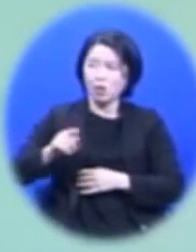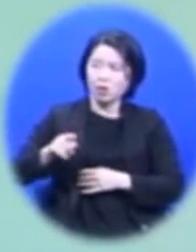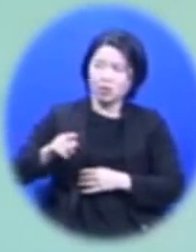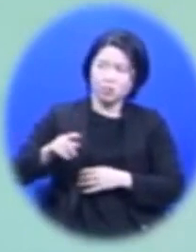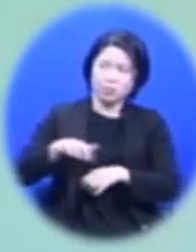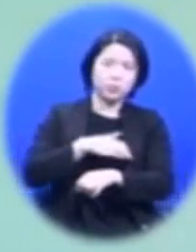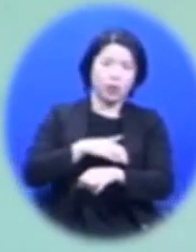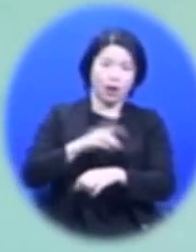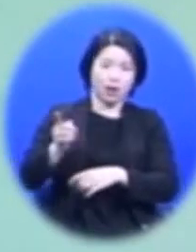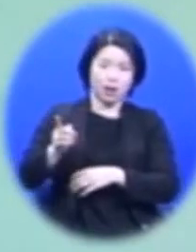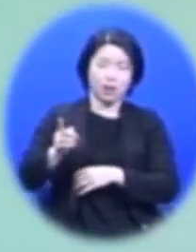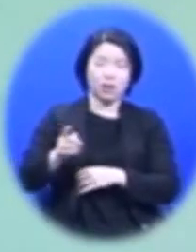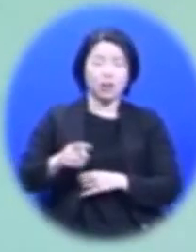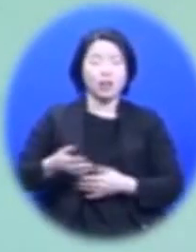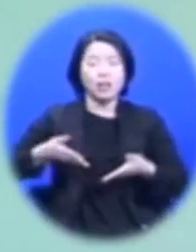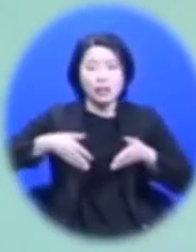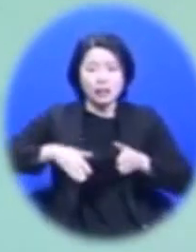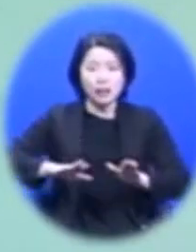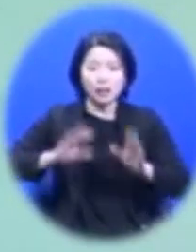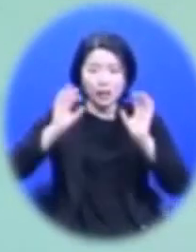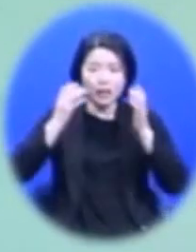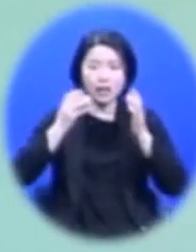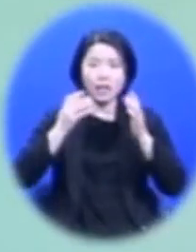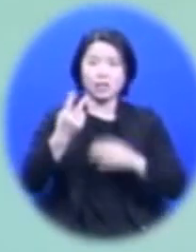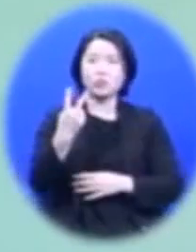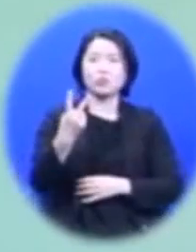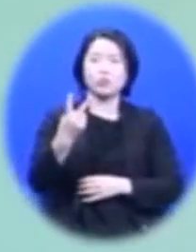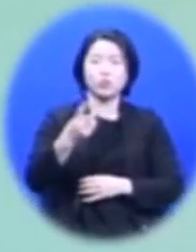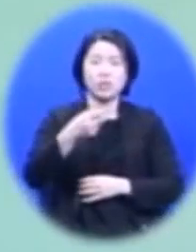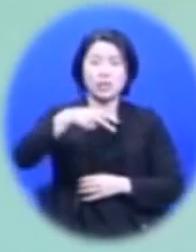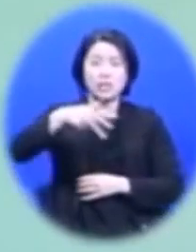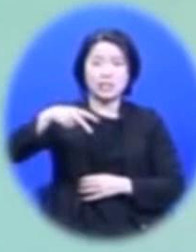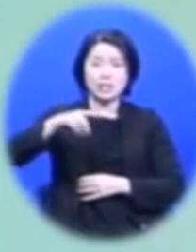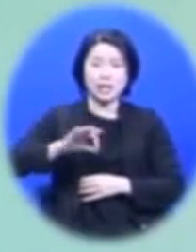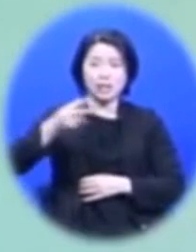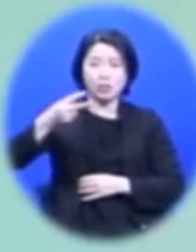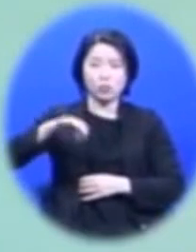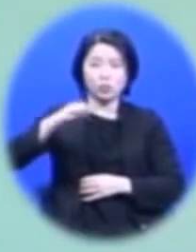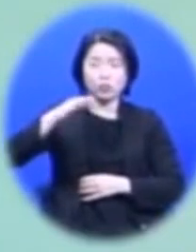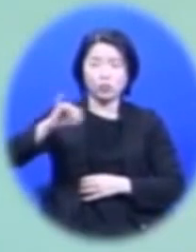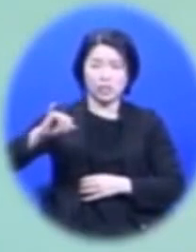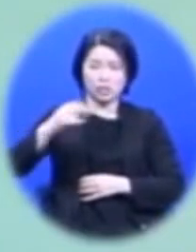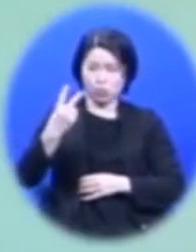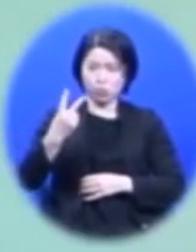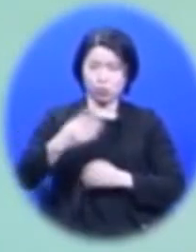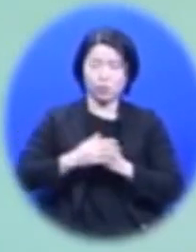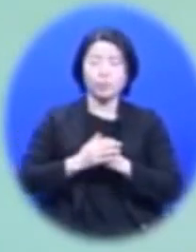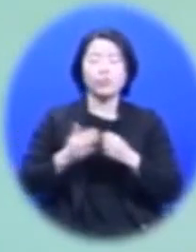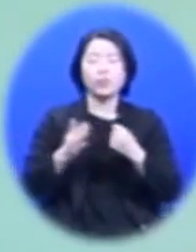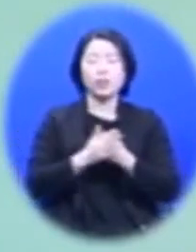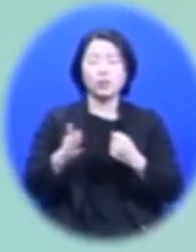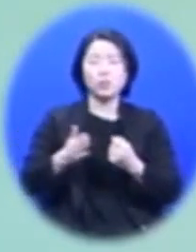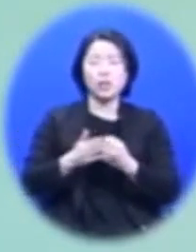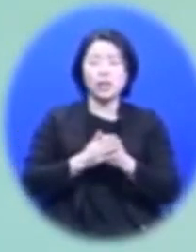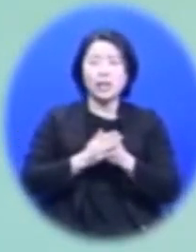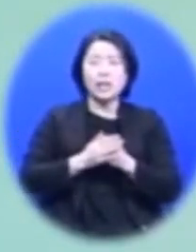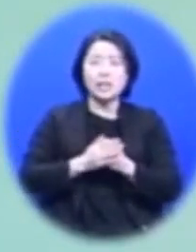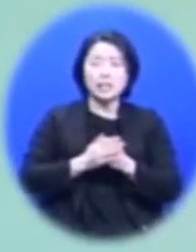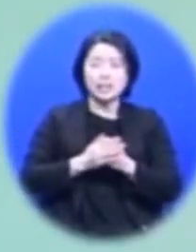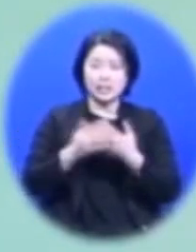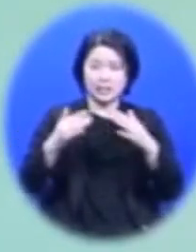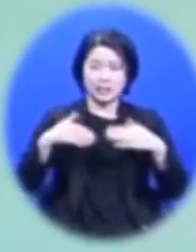여기다가 태어난 아기가 쌍둥이였어요. 시댁 친정에서 식구들이 다